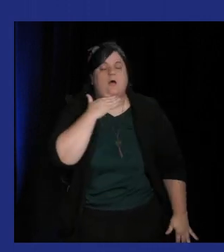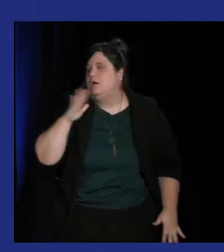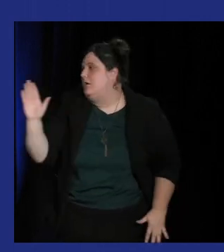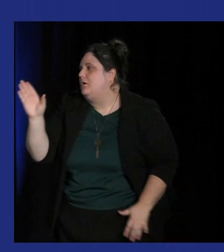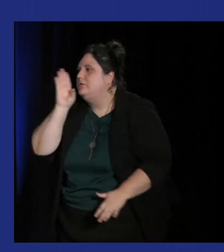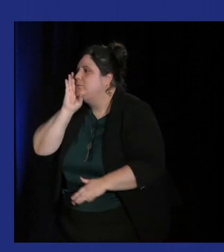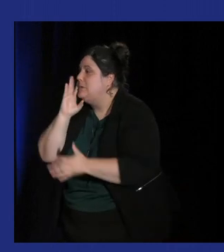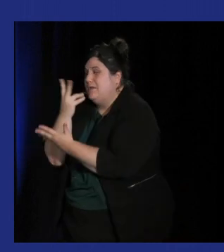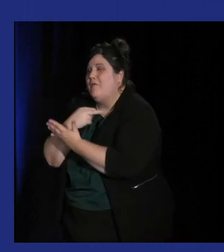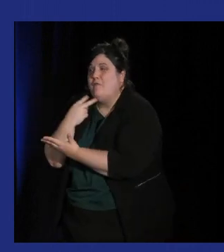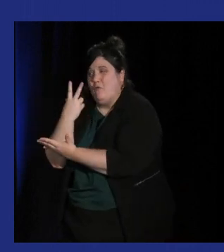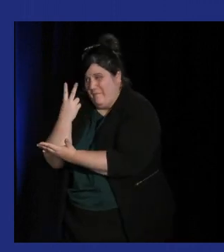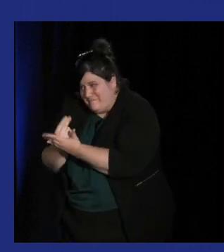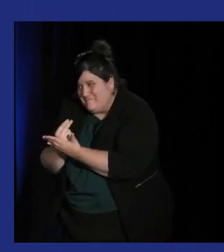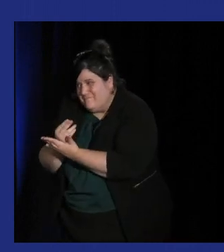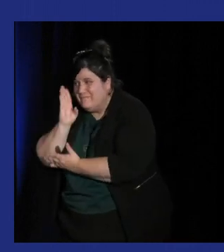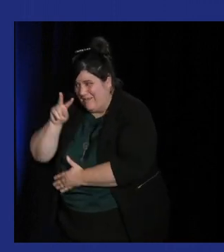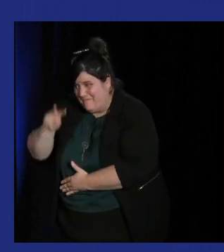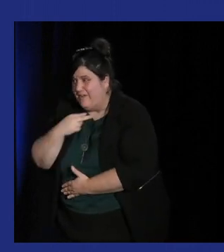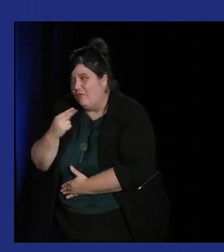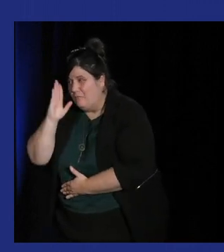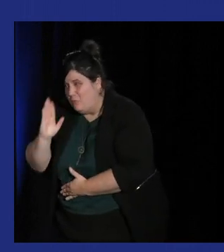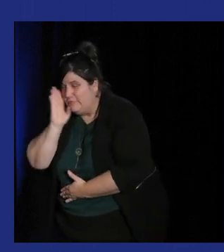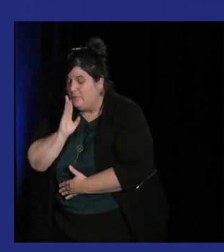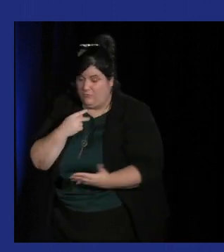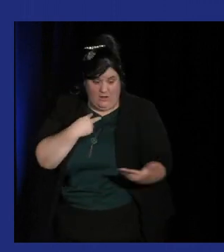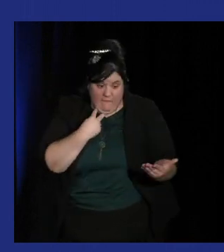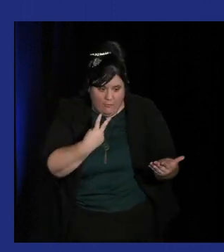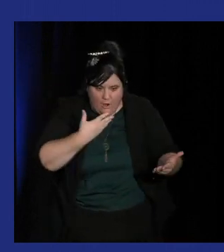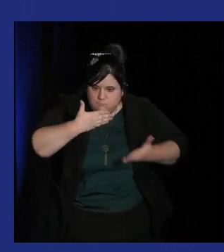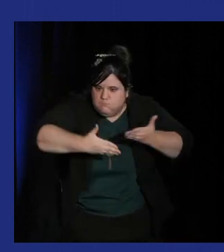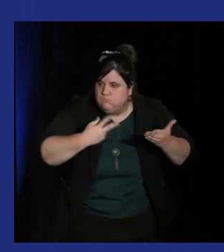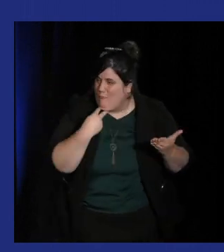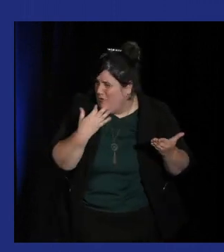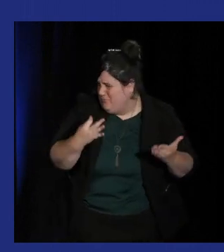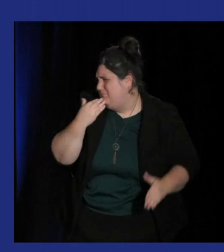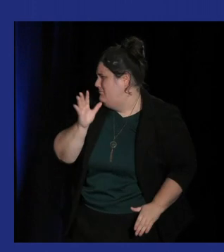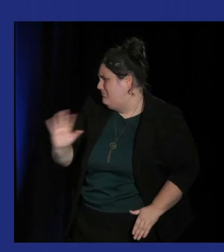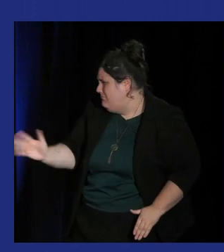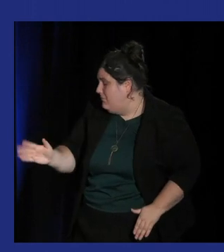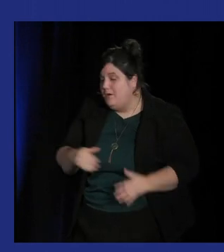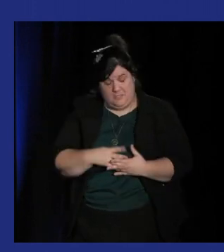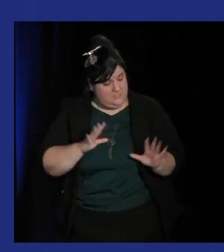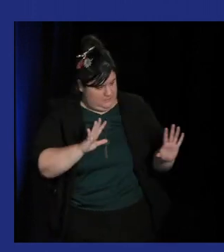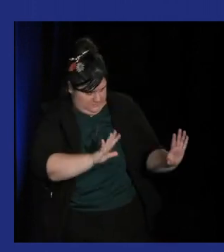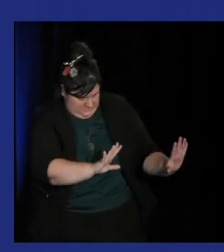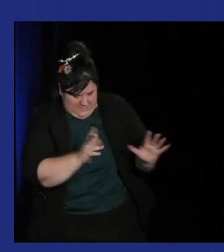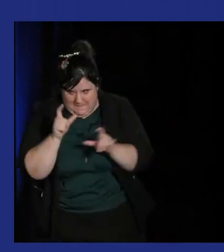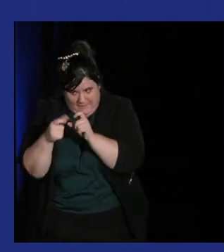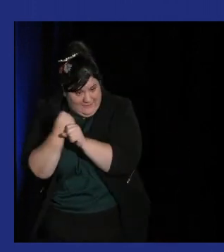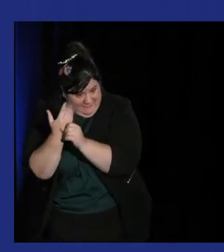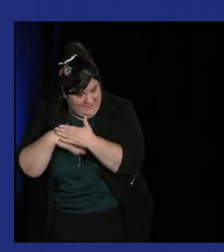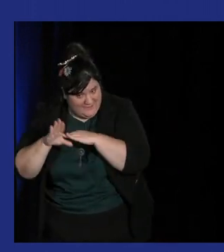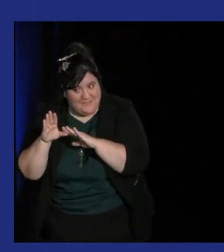en fait on a enregistré des gens du studio pour faire des voix play solders en fait pour placer des voix et que ça soit plus agréable pour eux à écouter